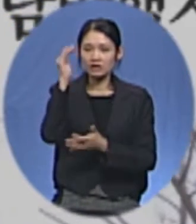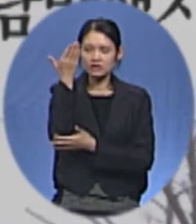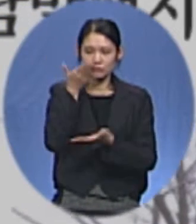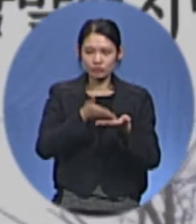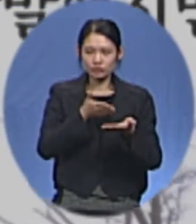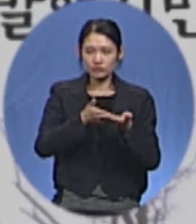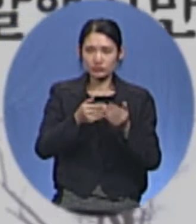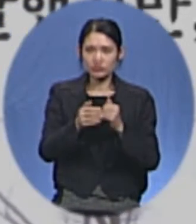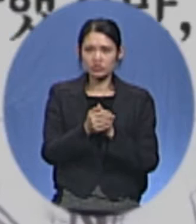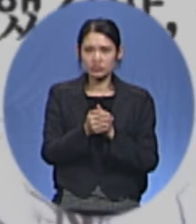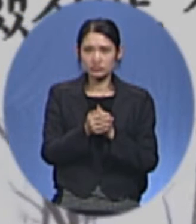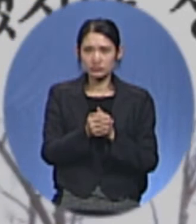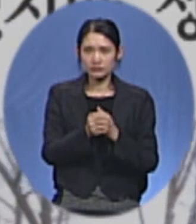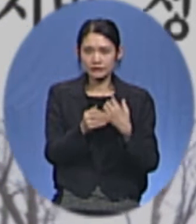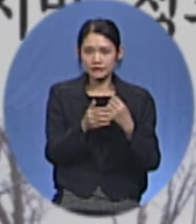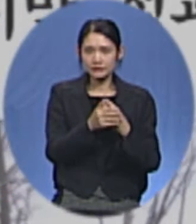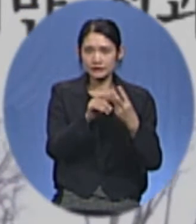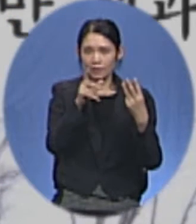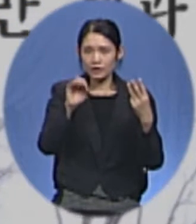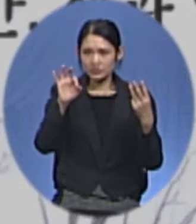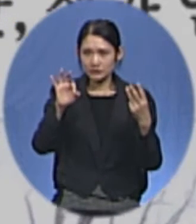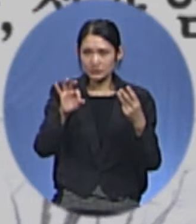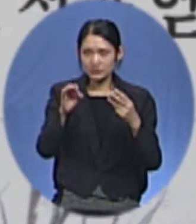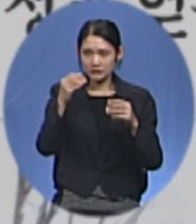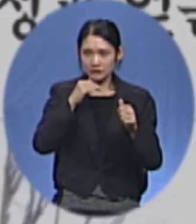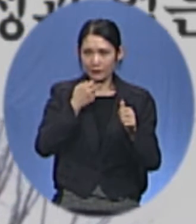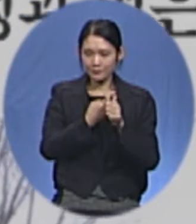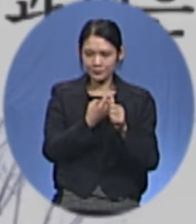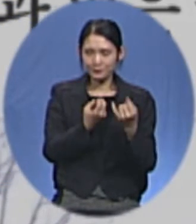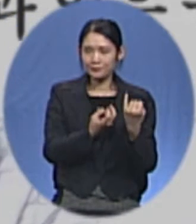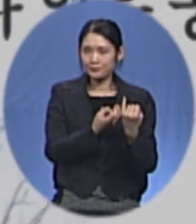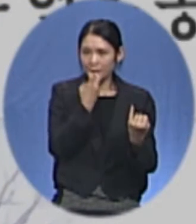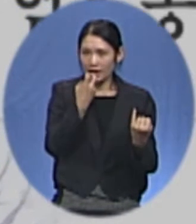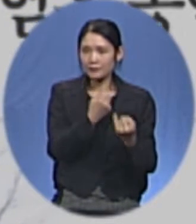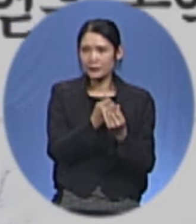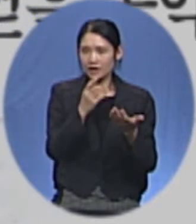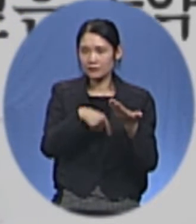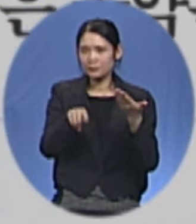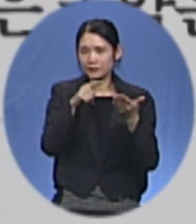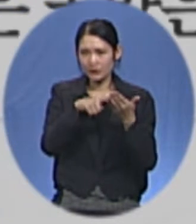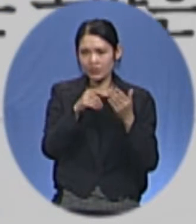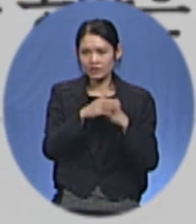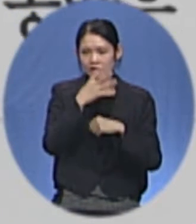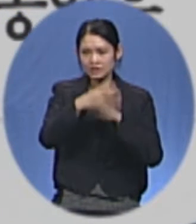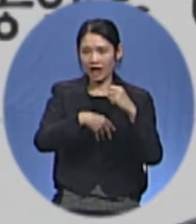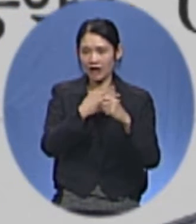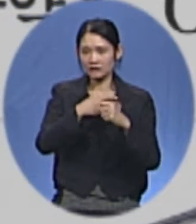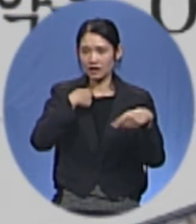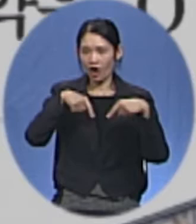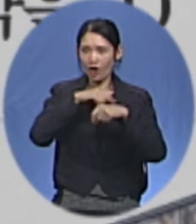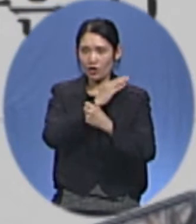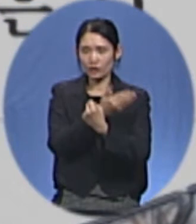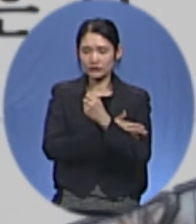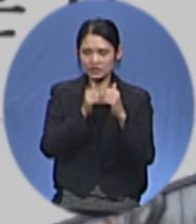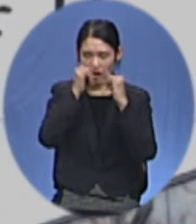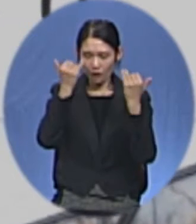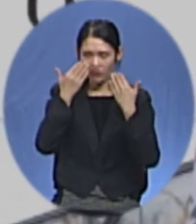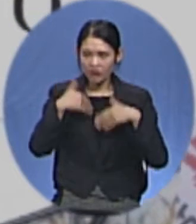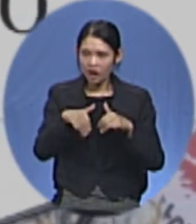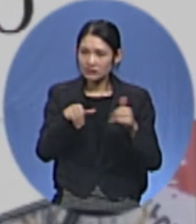장애인신문에서는 지난 10일 헌법재판소의 탄핵 인용 발표 이후 박근혜 전 대통령의 4년 정권이 사회학자에게